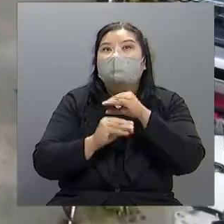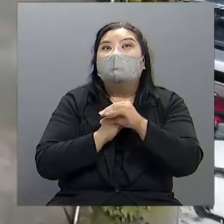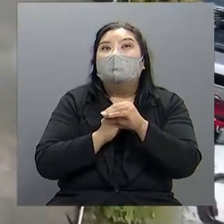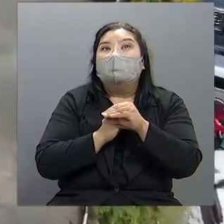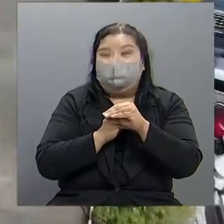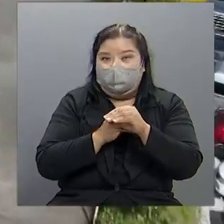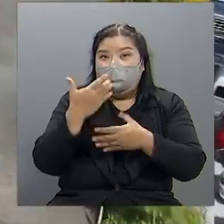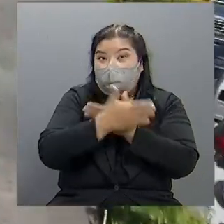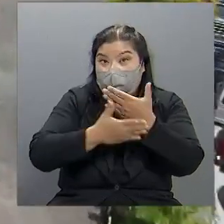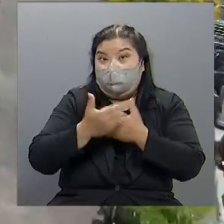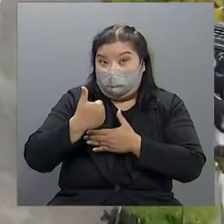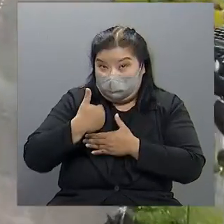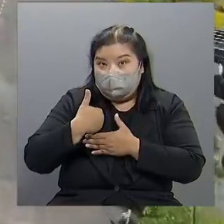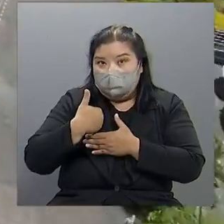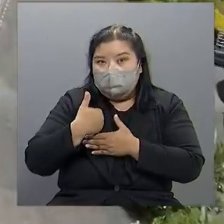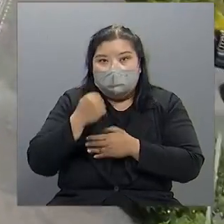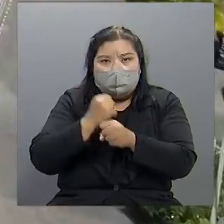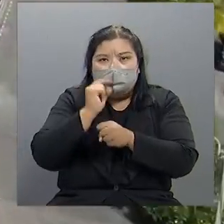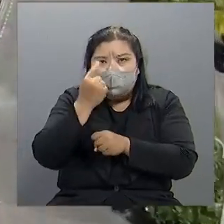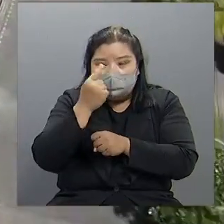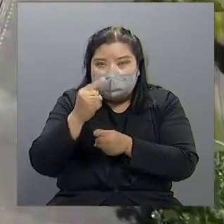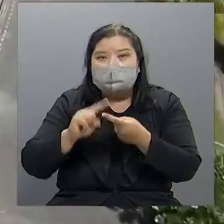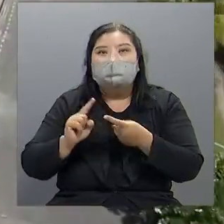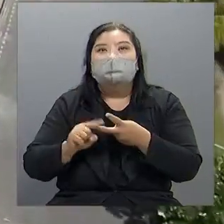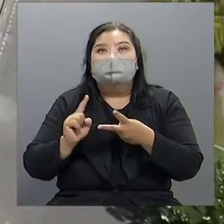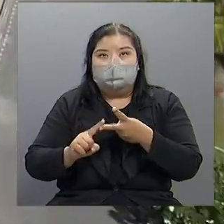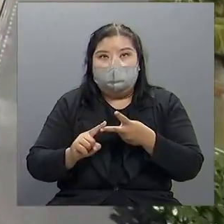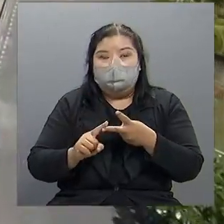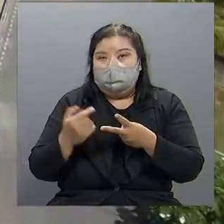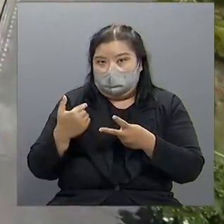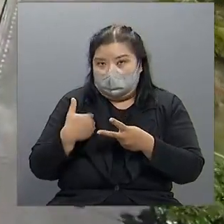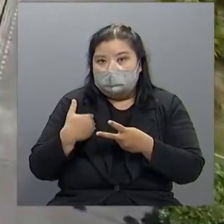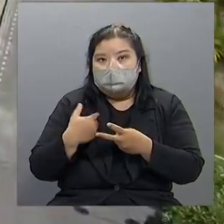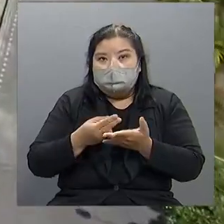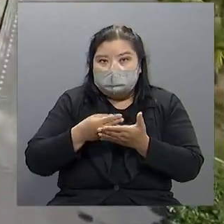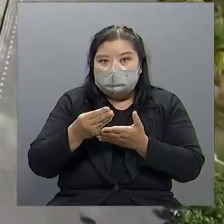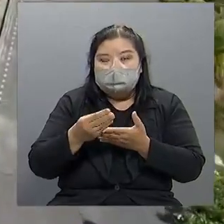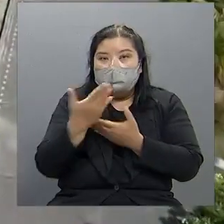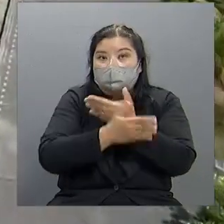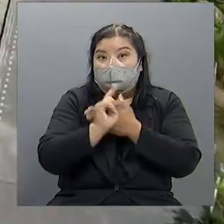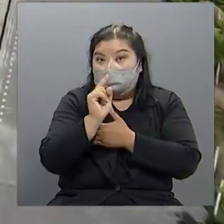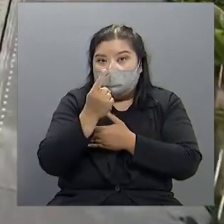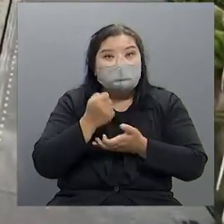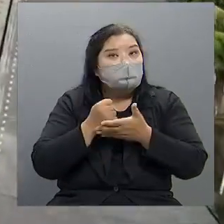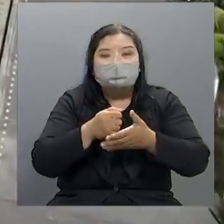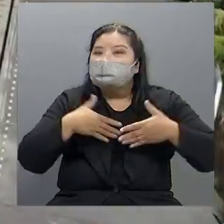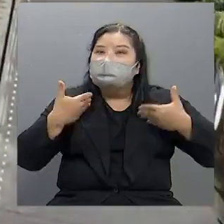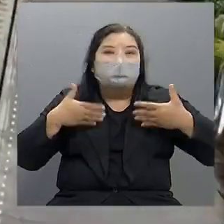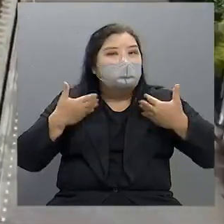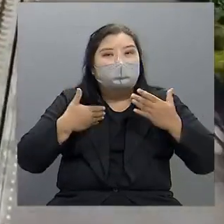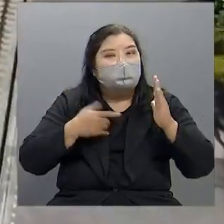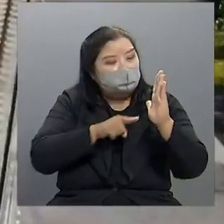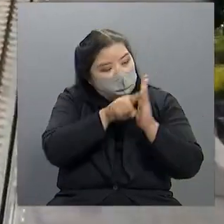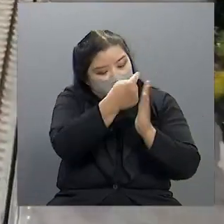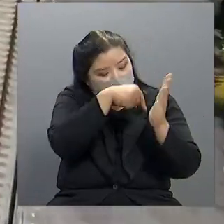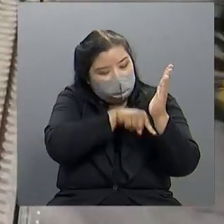รถไฟสายใหม่รวมไปถึงการจัดหารถจักรรุ่นใหม่ที่จะเชื่อมโยงเครือข่ายการขนส่งให้กว้างขึ้นนะคะอย่างกรณีของมาบตา